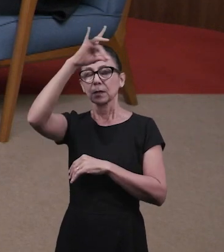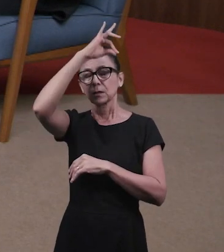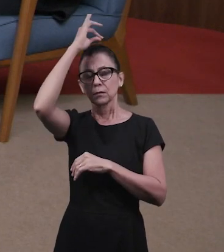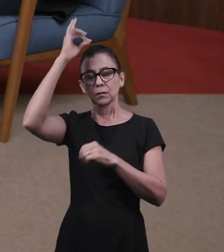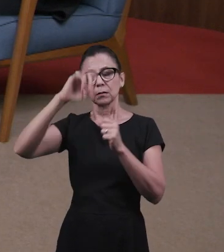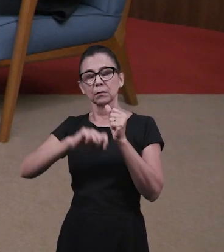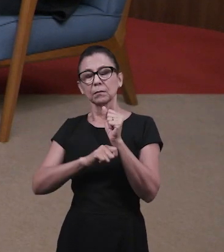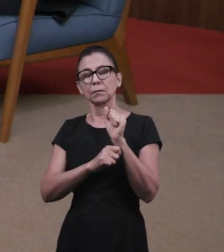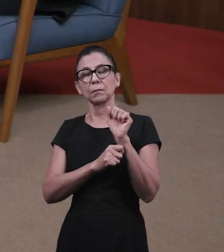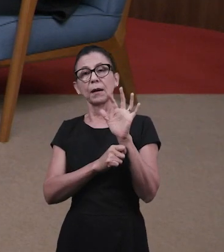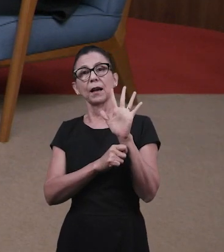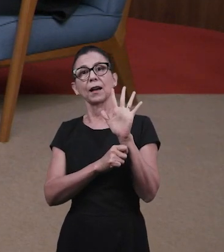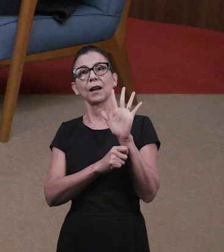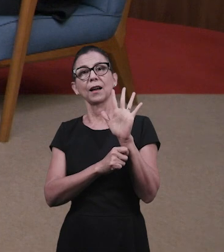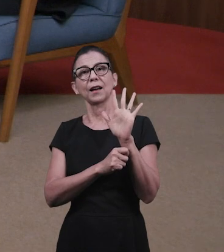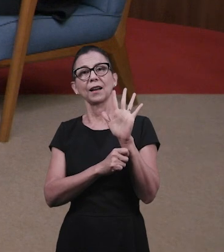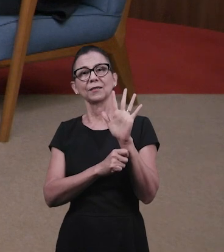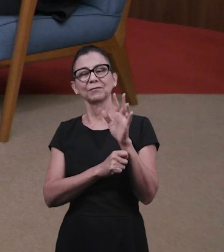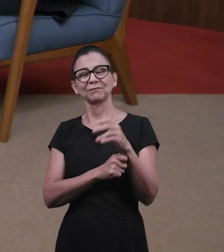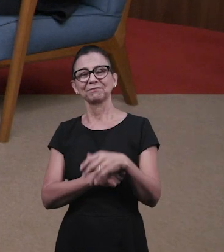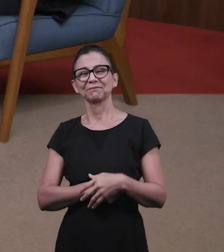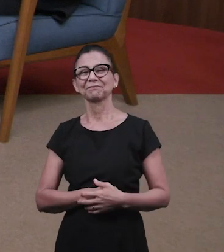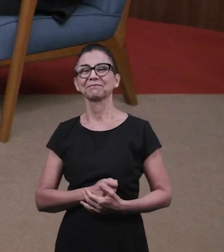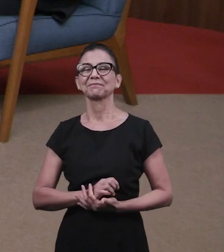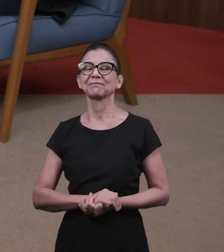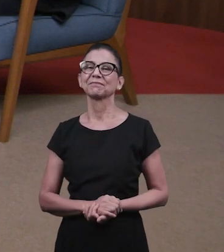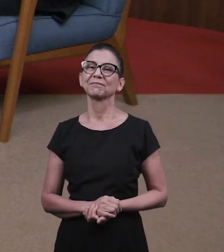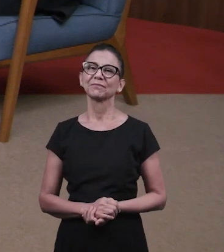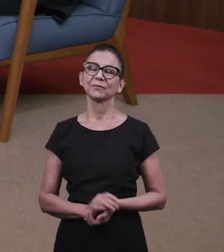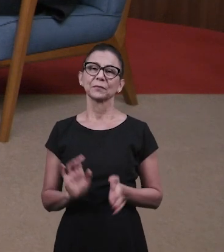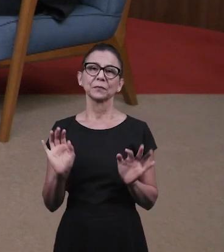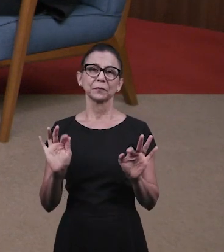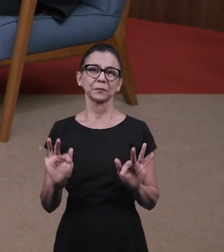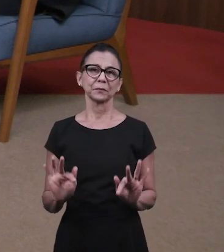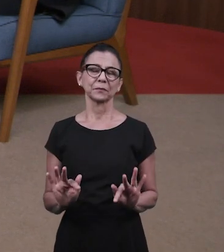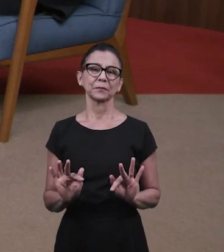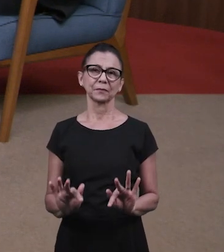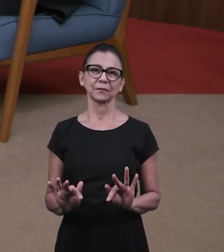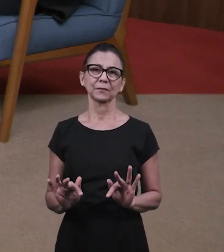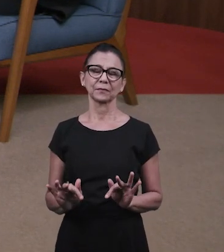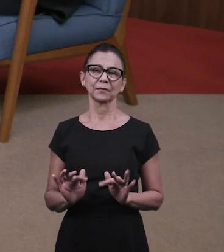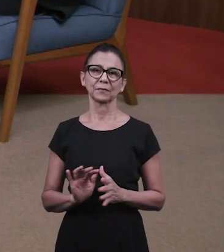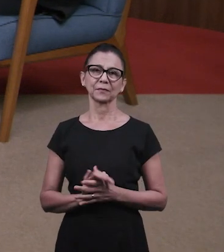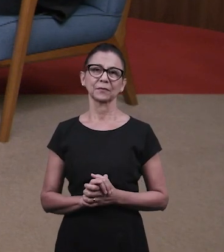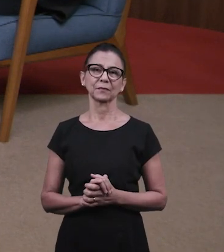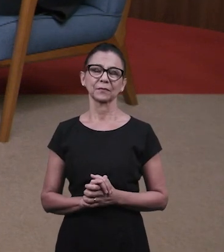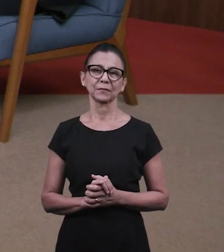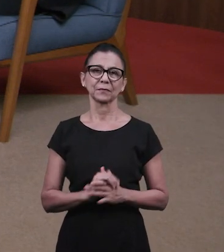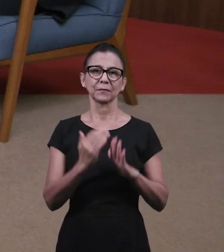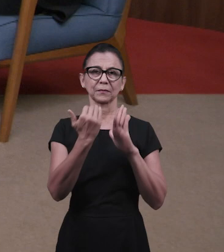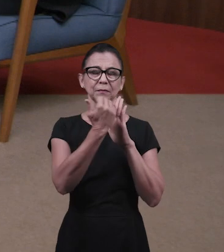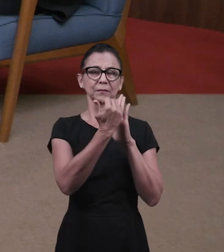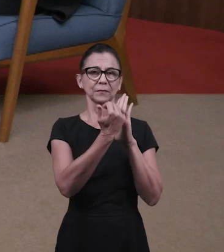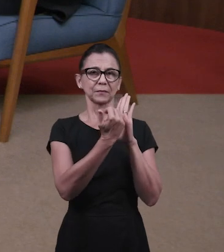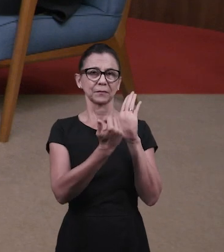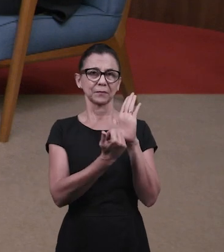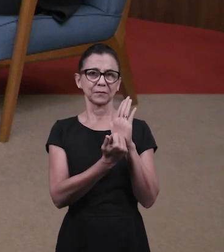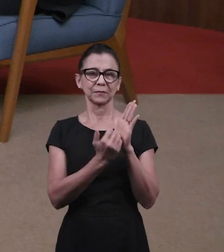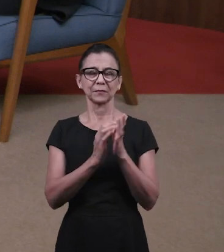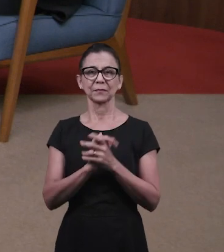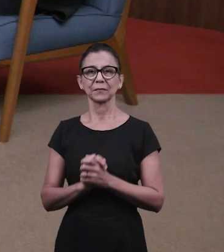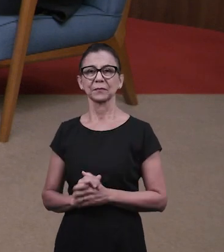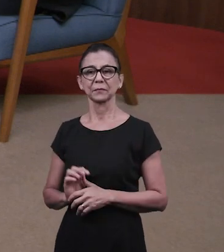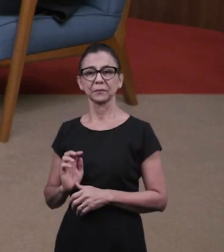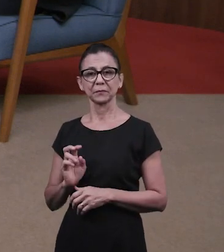Jésus. Très bien. Nous arrivons ici à la fin de cette édition, de ce volet Leçon du Manaïm. Nous allons continuer avec la promotion de la